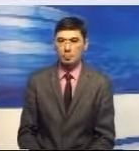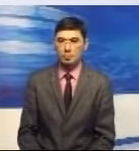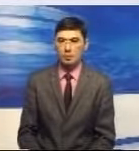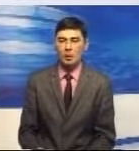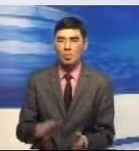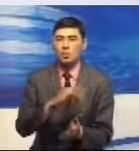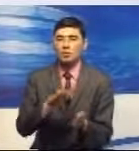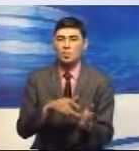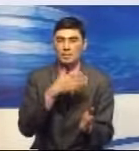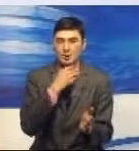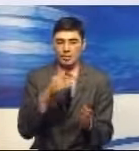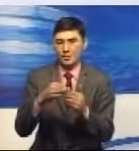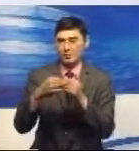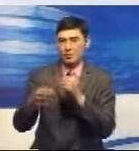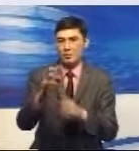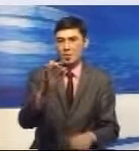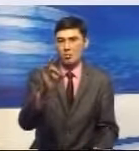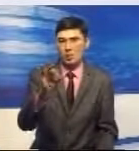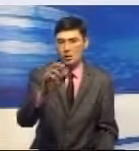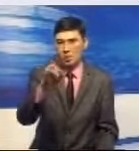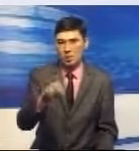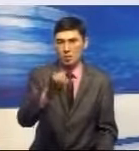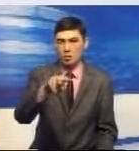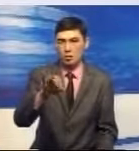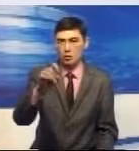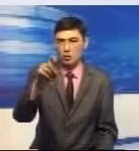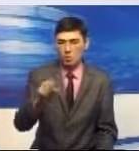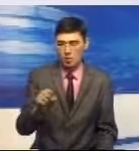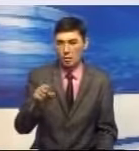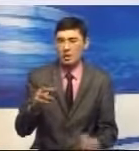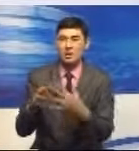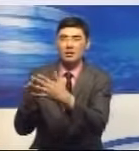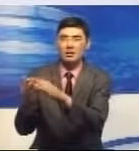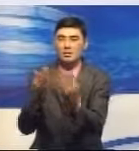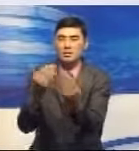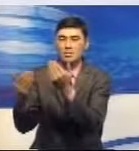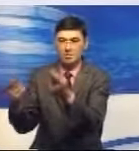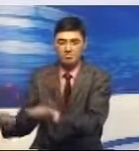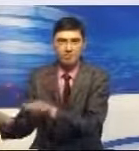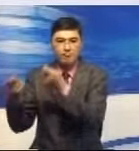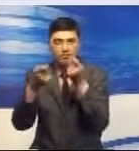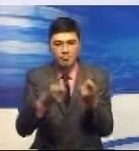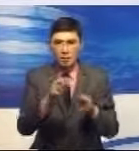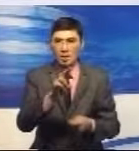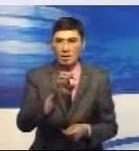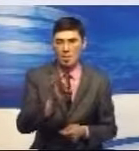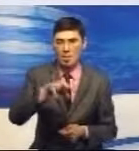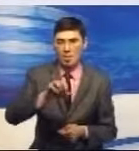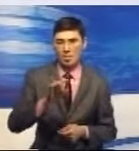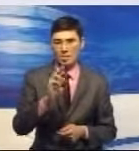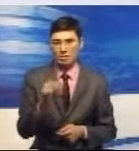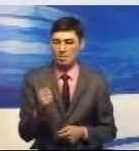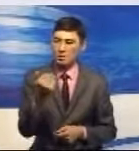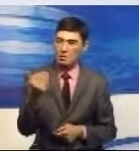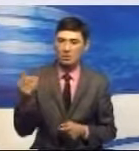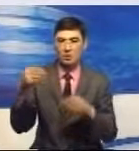Қаламызда Бородулиха ауданы ауыл шаруашылық тауар өндірушілерінің жәрмеңкесі өтті. Онда 18 ауылдық округтің шаруа қожалықтарының